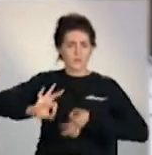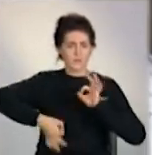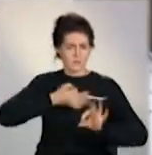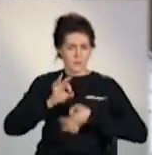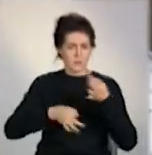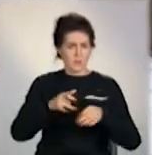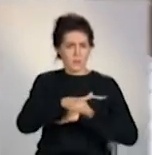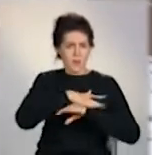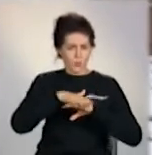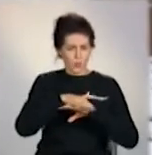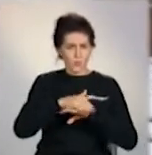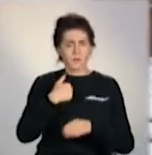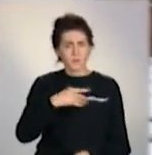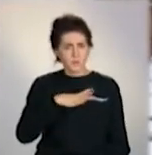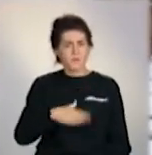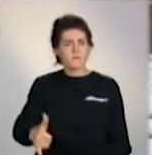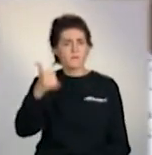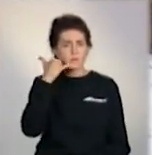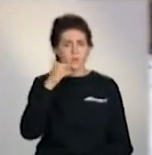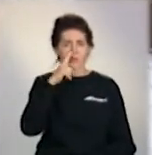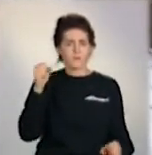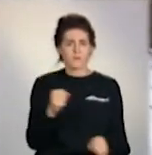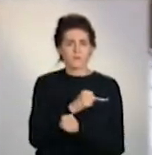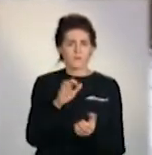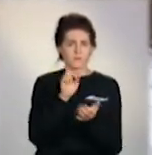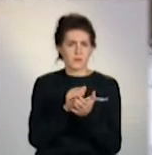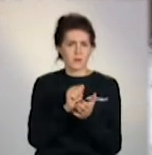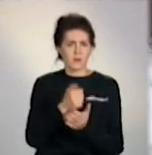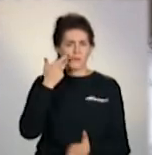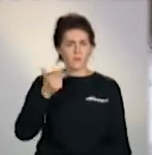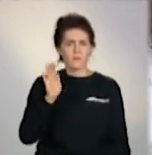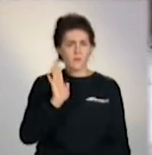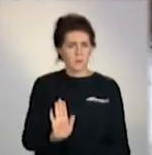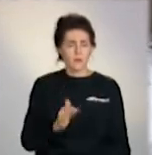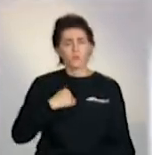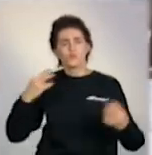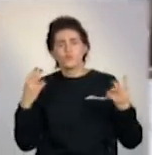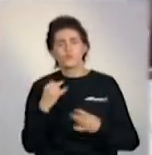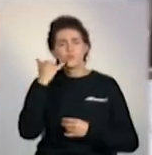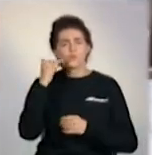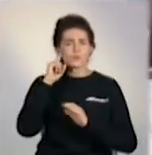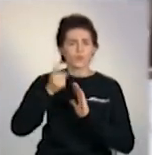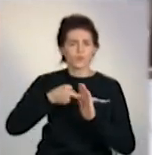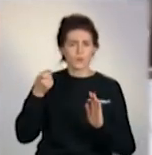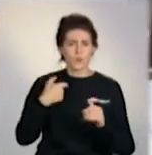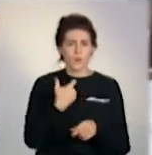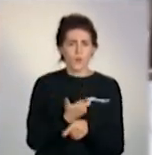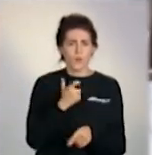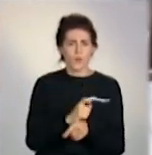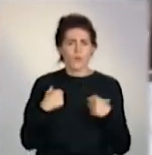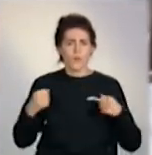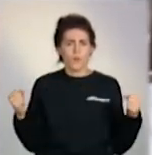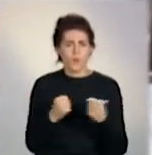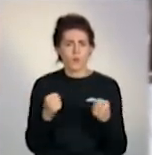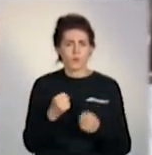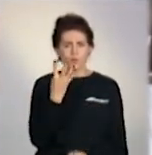Так я звоню туда, там абонент не абонент, просто постоянно занята в абонент столе, в теплосети. У меня просто очень холодно, и 4000